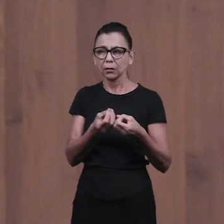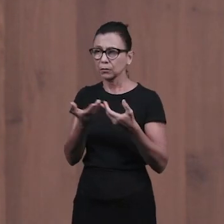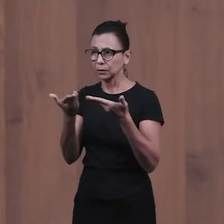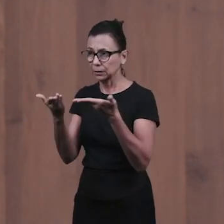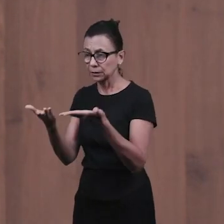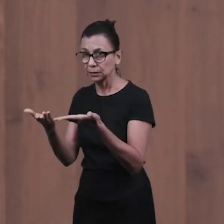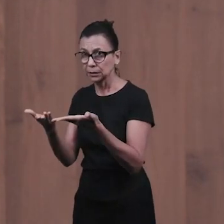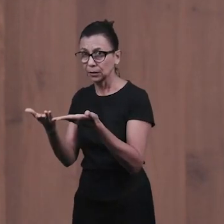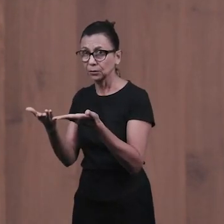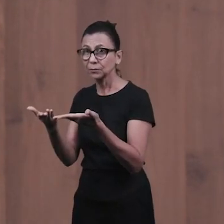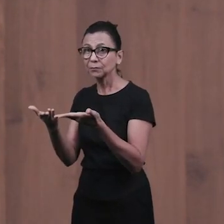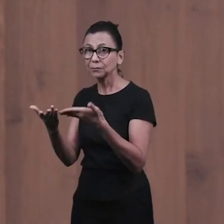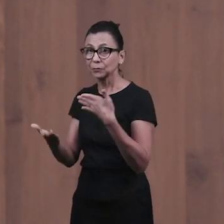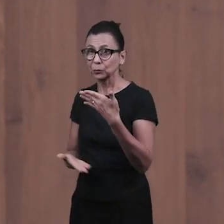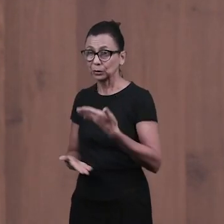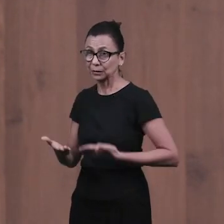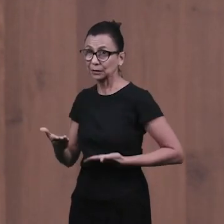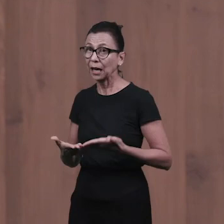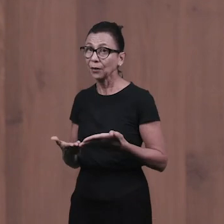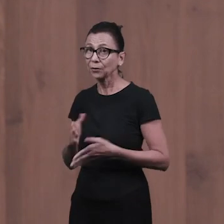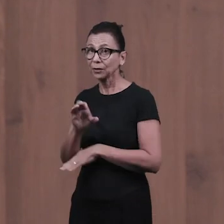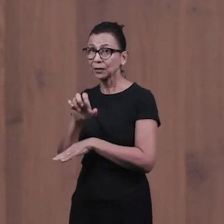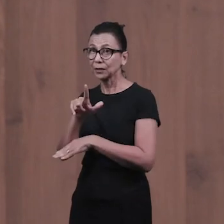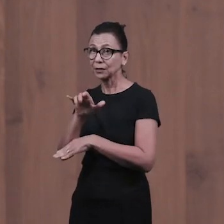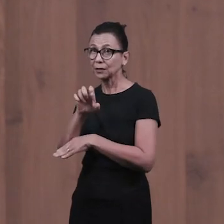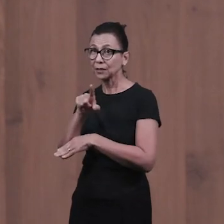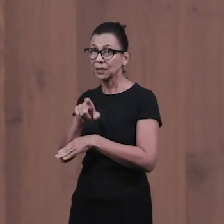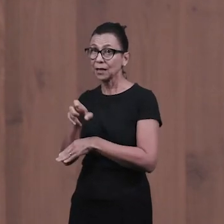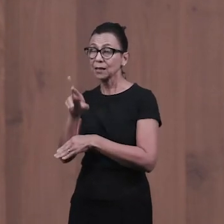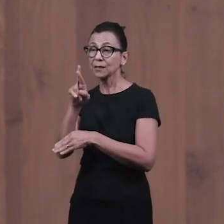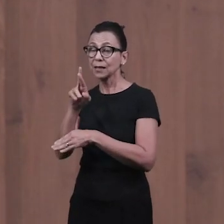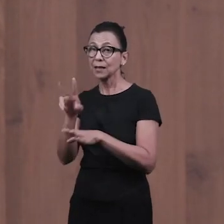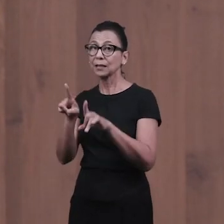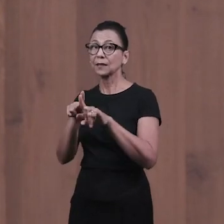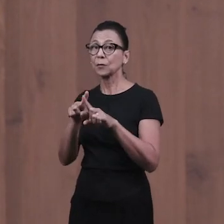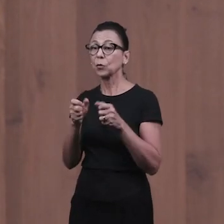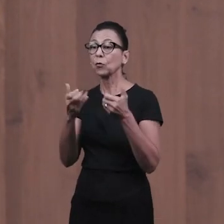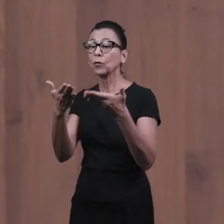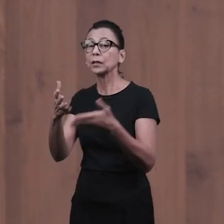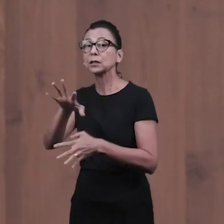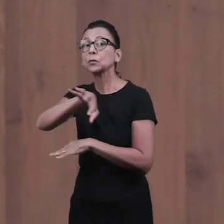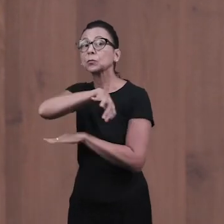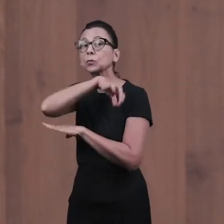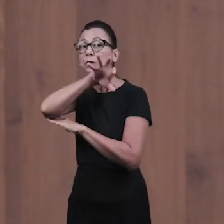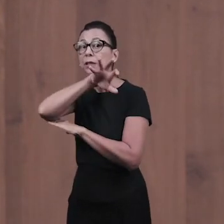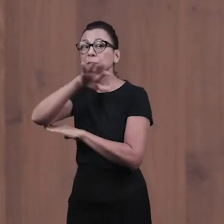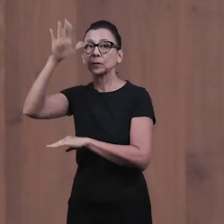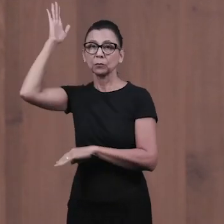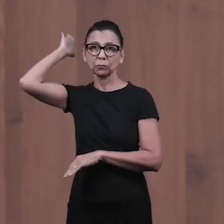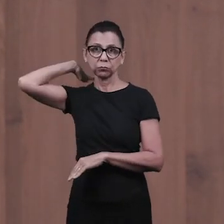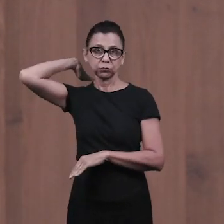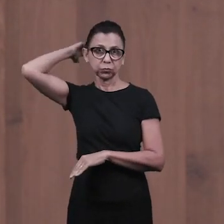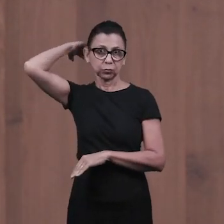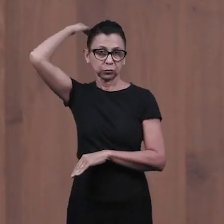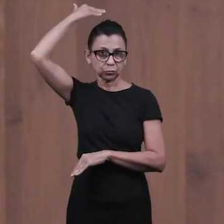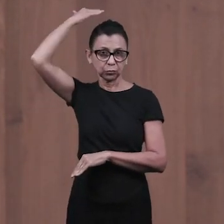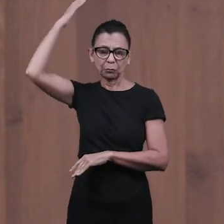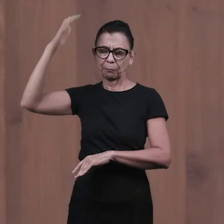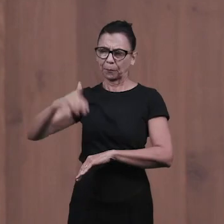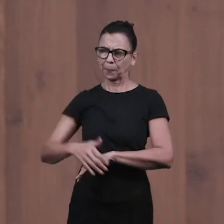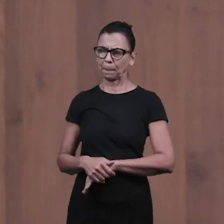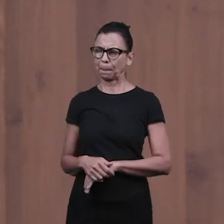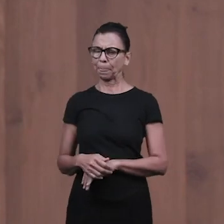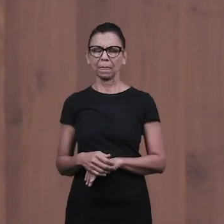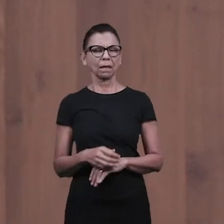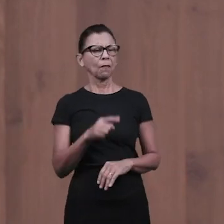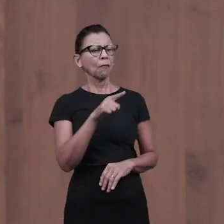chameaux. Gloire à Dieu, le signe était accompli. Eliezer alors a demandé de qui Rebecca